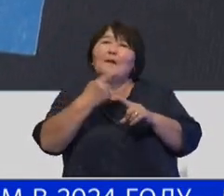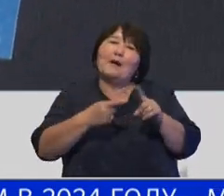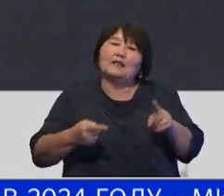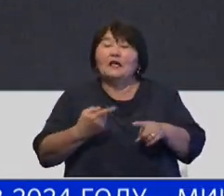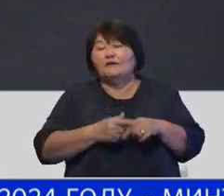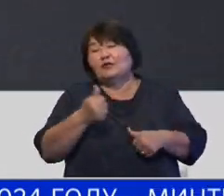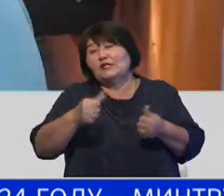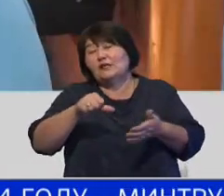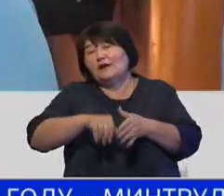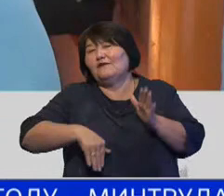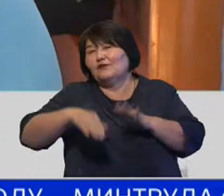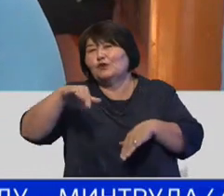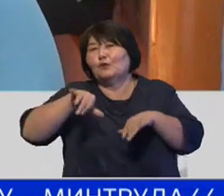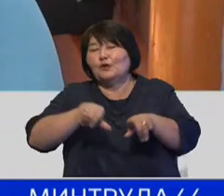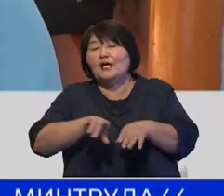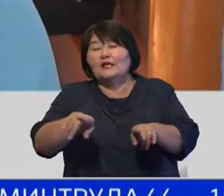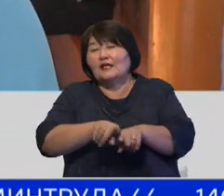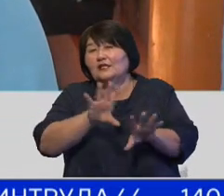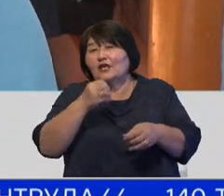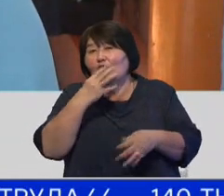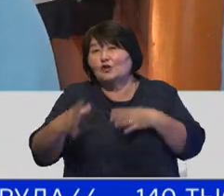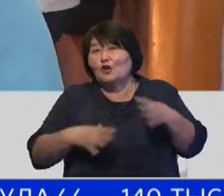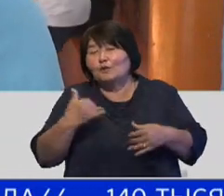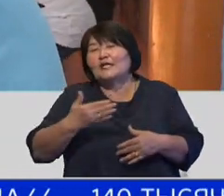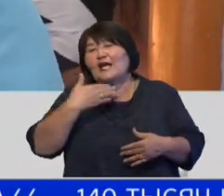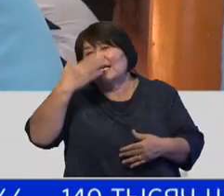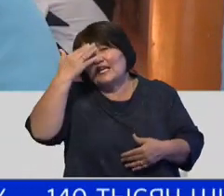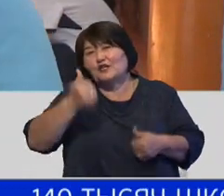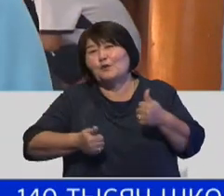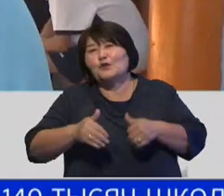Соревнования прошли на высоком уровне. Для нас это хорошая подготовка к летнему чемпионату.